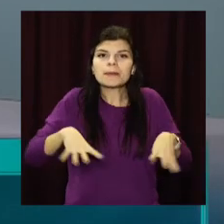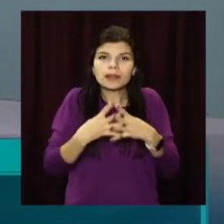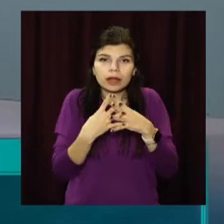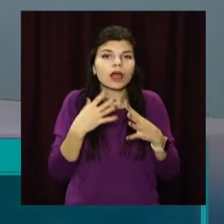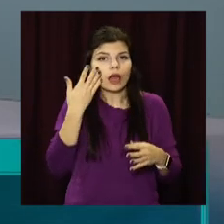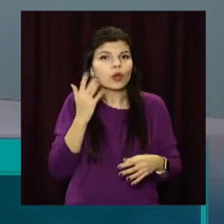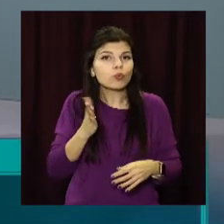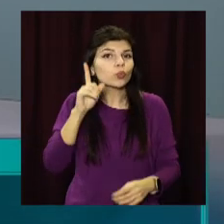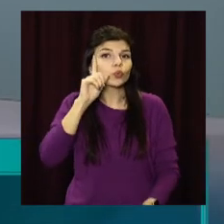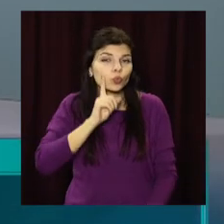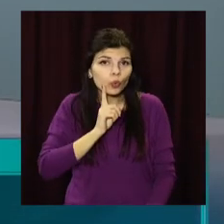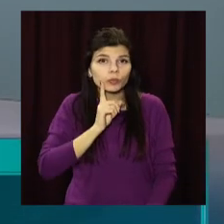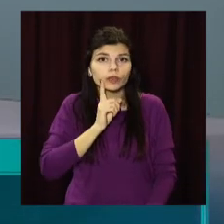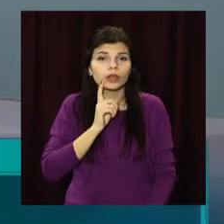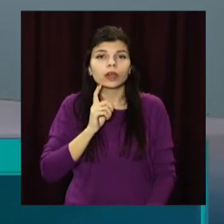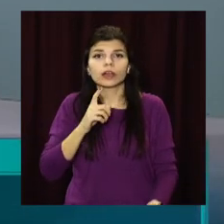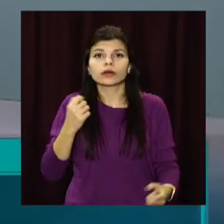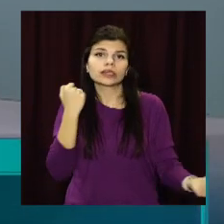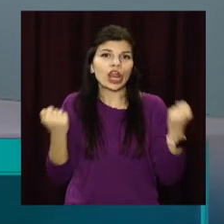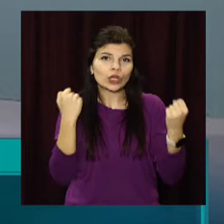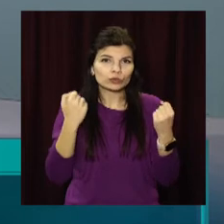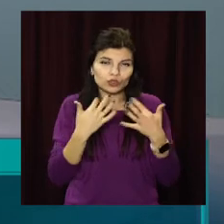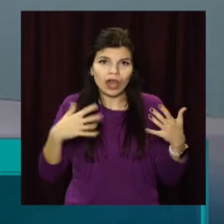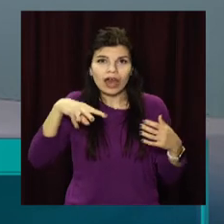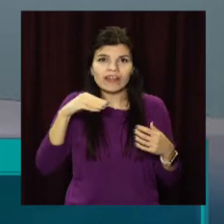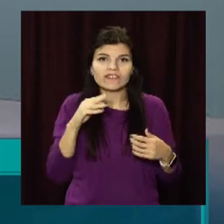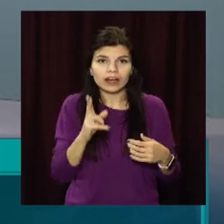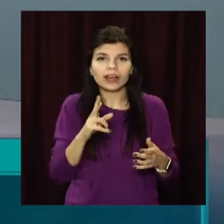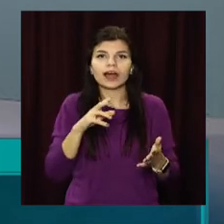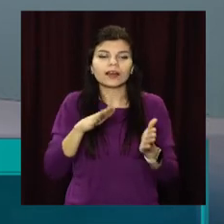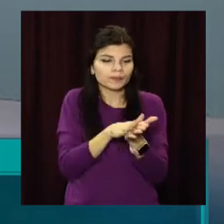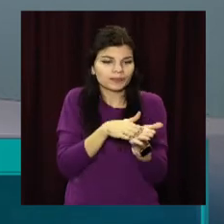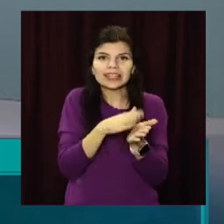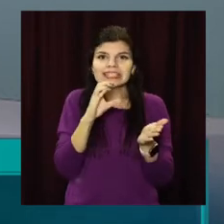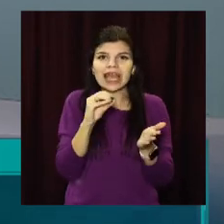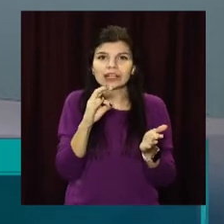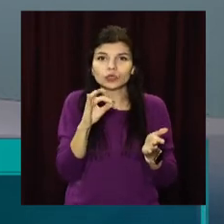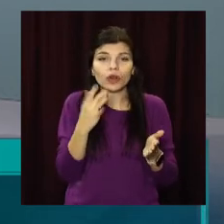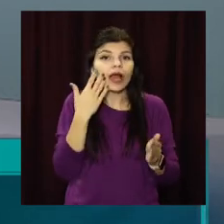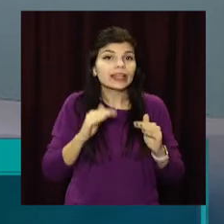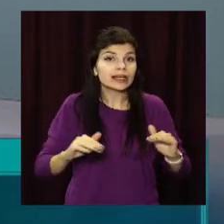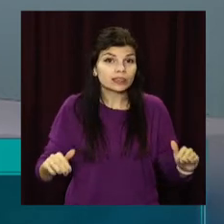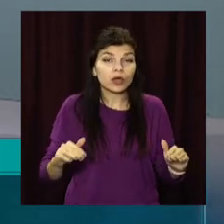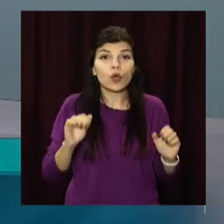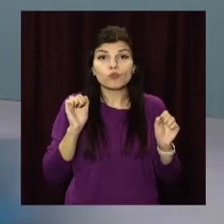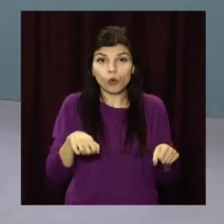будут удобные тренажерные залы, залы ЛФК, сенсорные комнаты, когда наши детки смогут